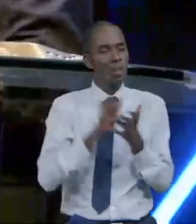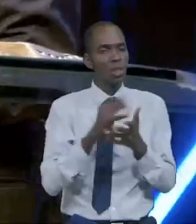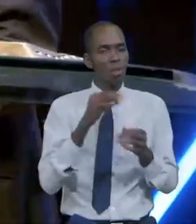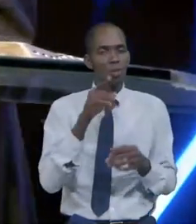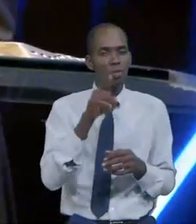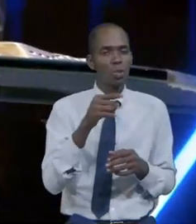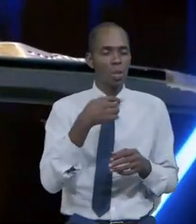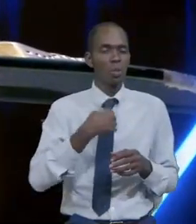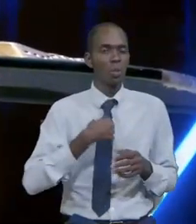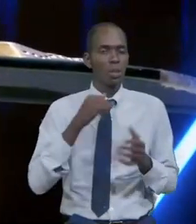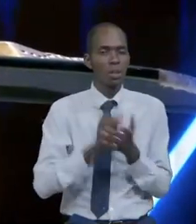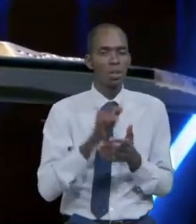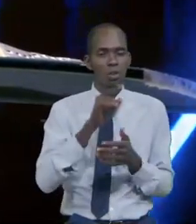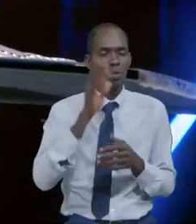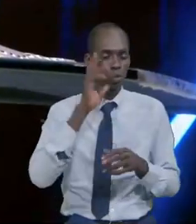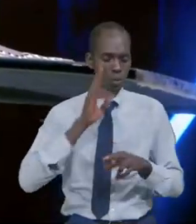tu t'asseyes,